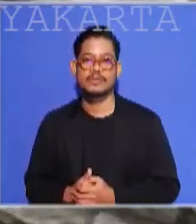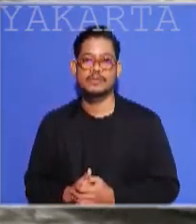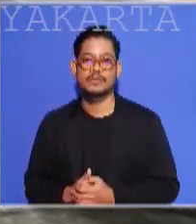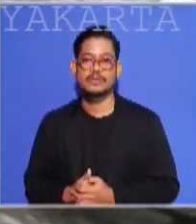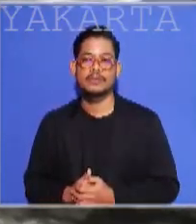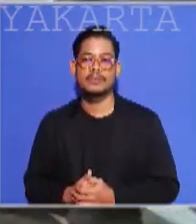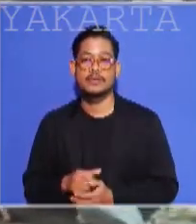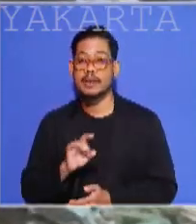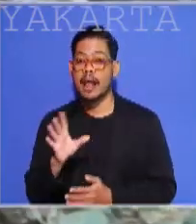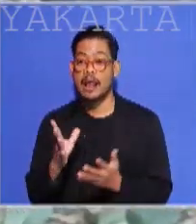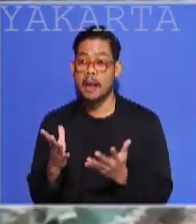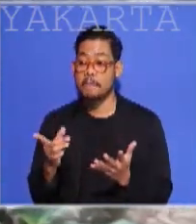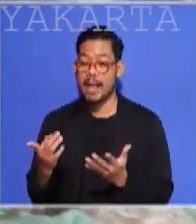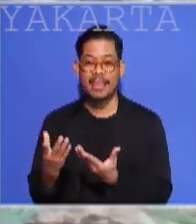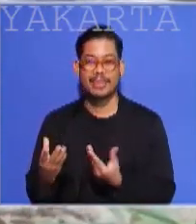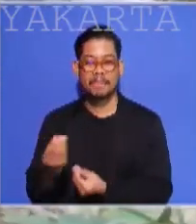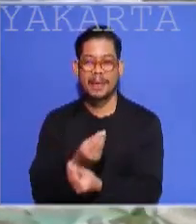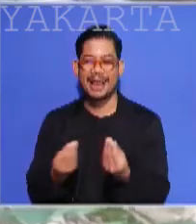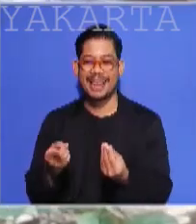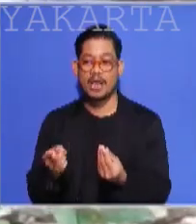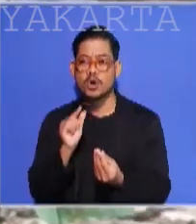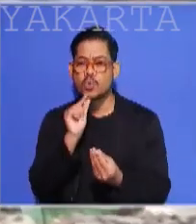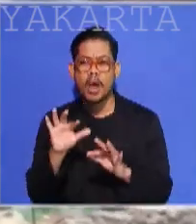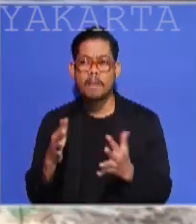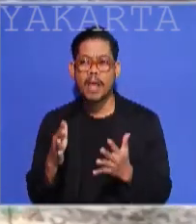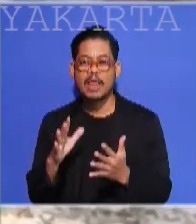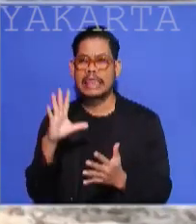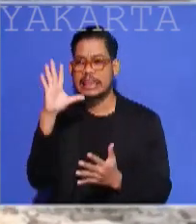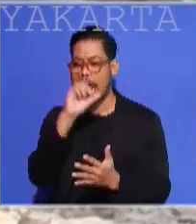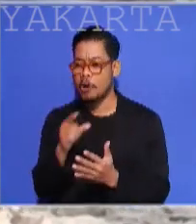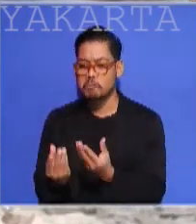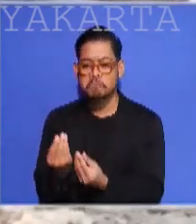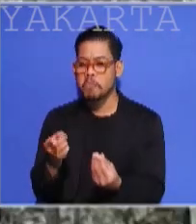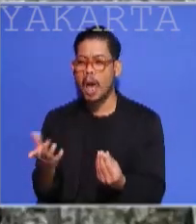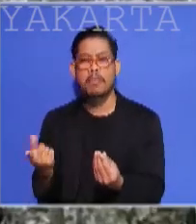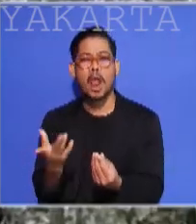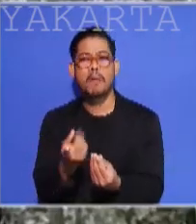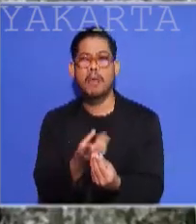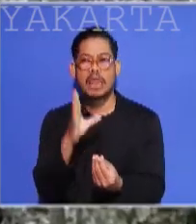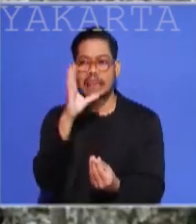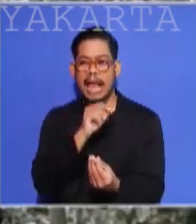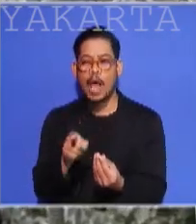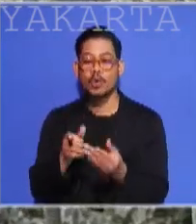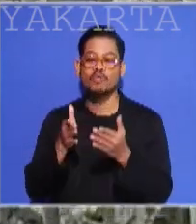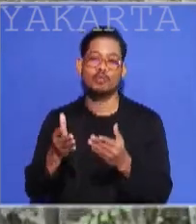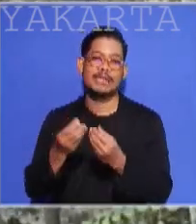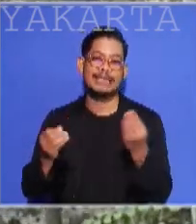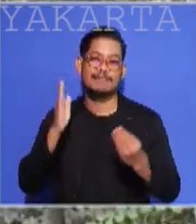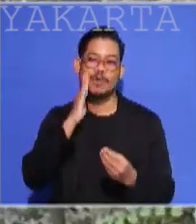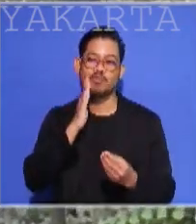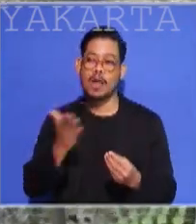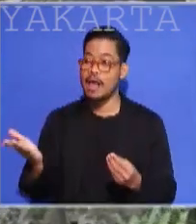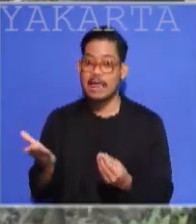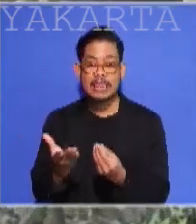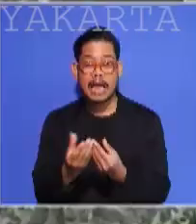Selain memang dibuat untuk mengenalkan aneka jenis tanaman jamu herbal ke masyarakat, khususnya generasi muda, keberadaan tanaman jamu ini